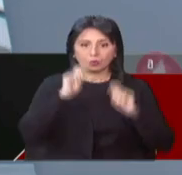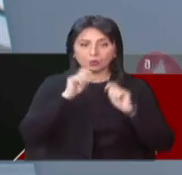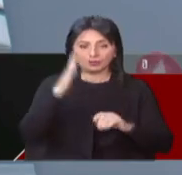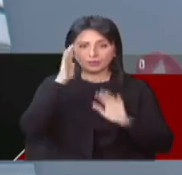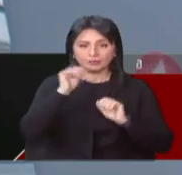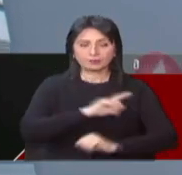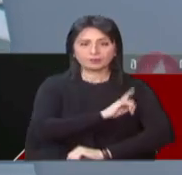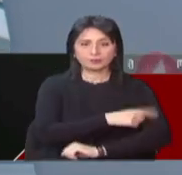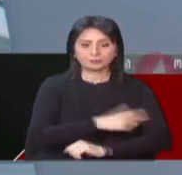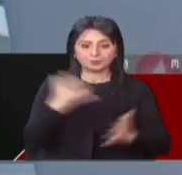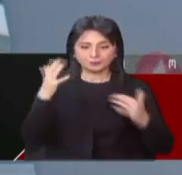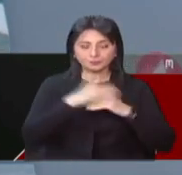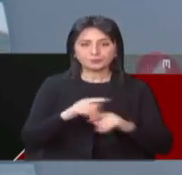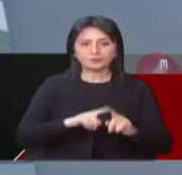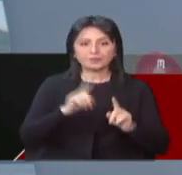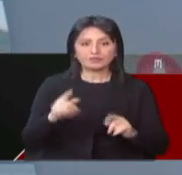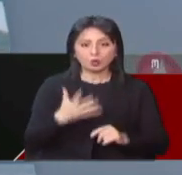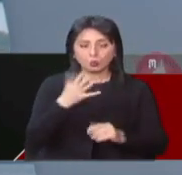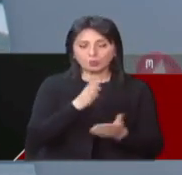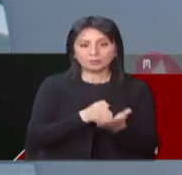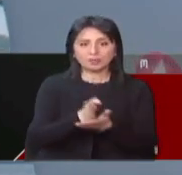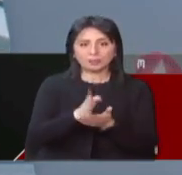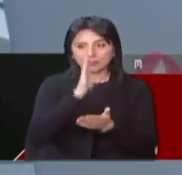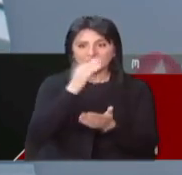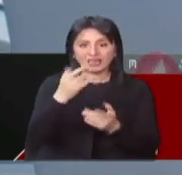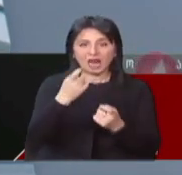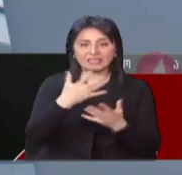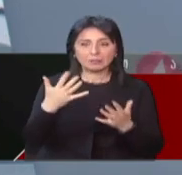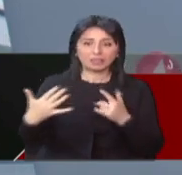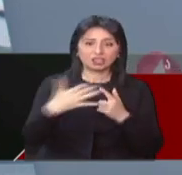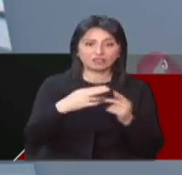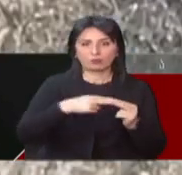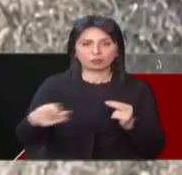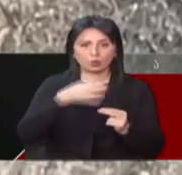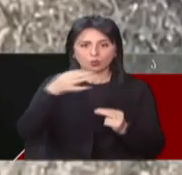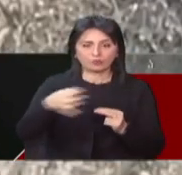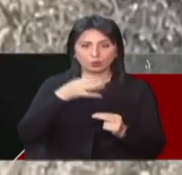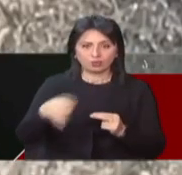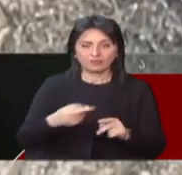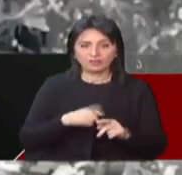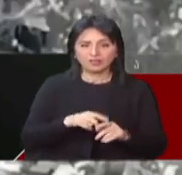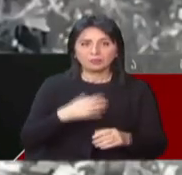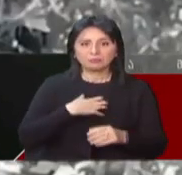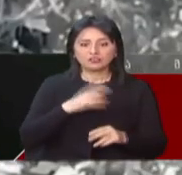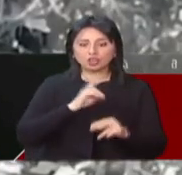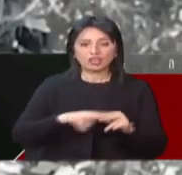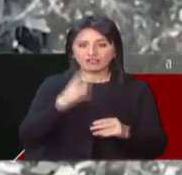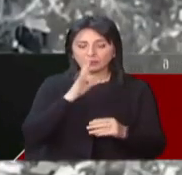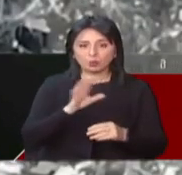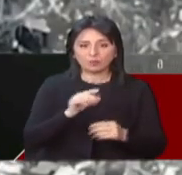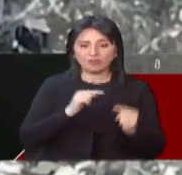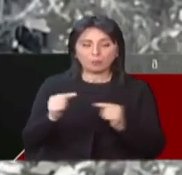Ukrainis თავდაცვის ძალებმა გასული დღე-ღამის განმავლობაში 5 მიმართულებით მტრის 100-ზე მეტი შეტევა მოიგერიეს. Ukrainis Genshtabis ცნობით მნიშვნელოვანი დანაკარგების